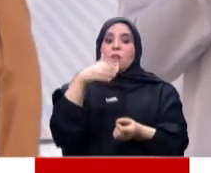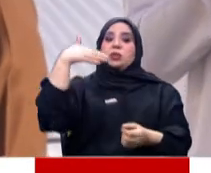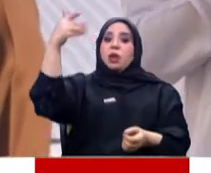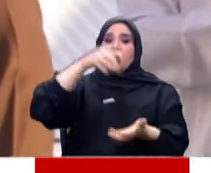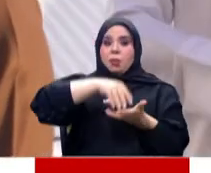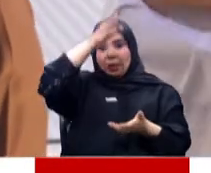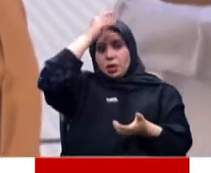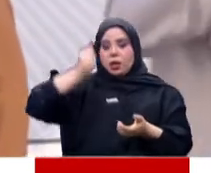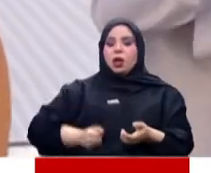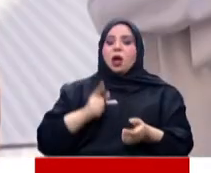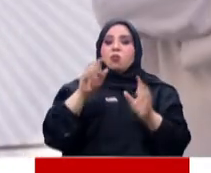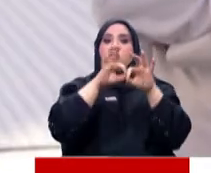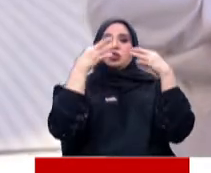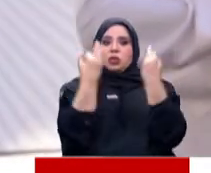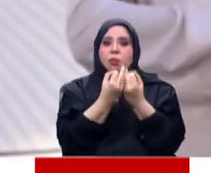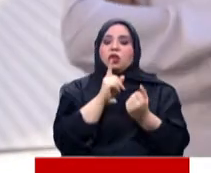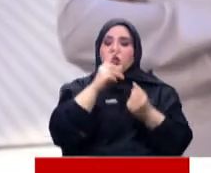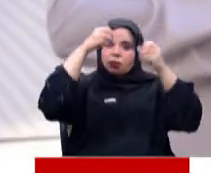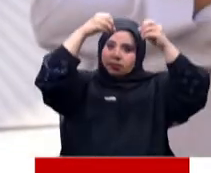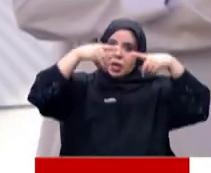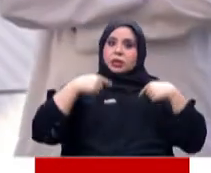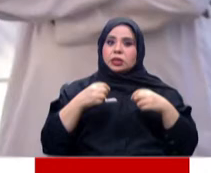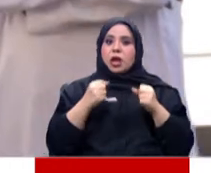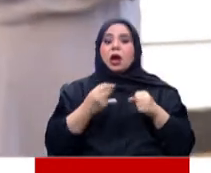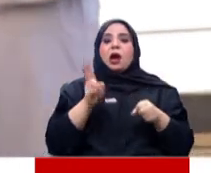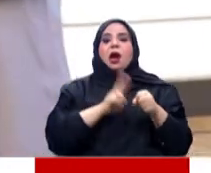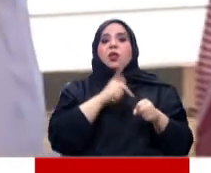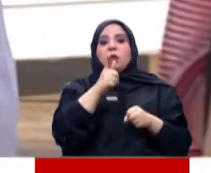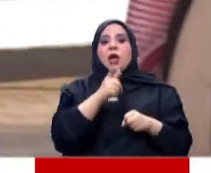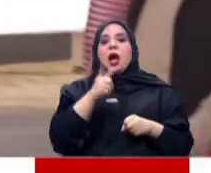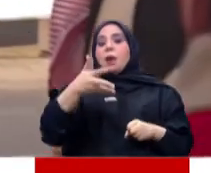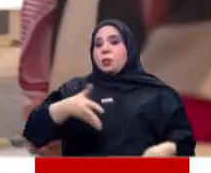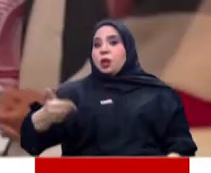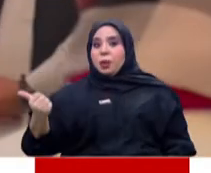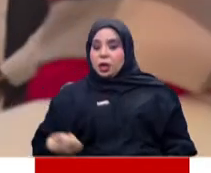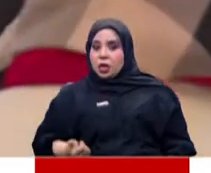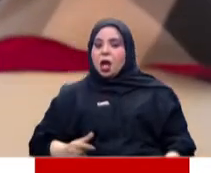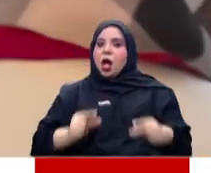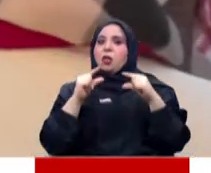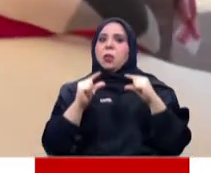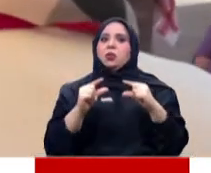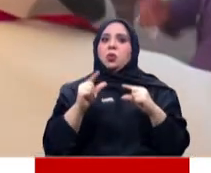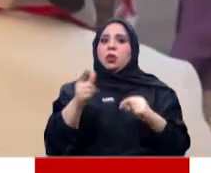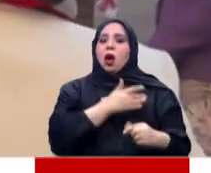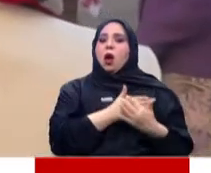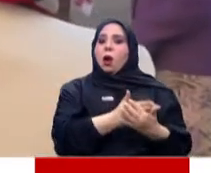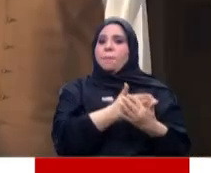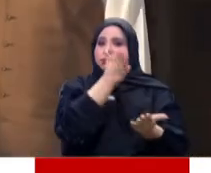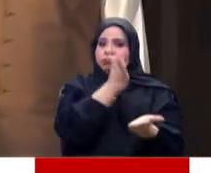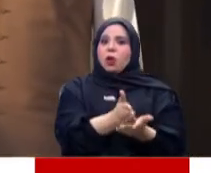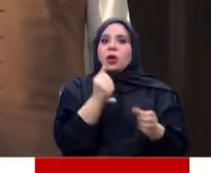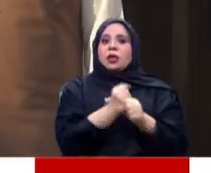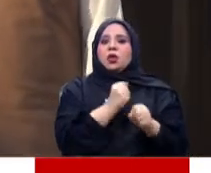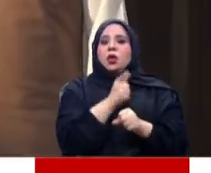مجتمع ينعم بفضل من الله بالصحة والعافية. قال سموه إن أبناء البحرين أثبتوا بالتفاني والإخلاص أنه